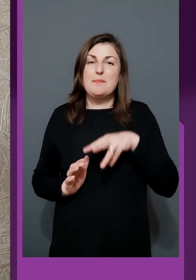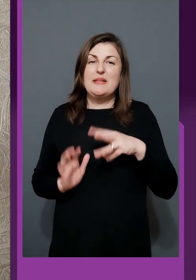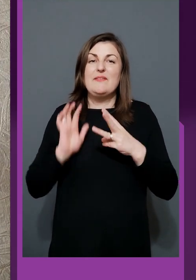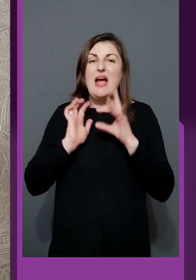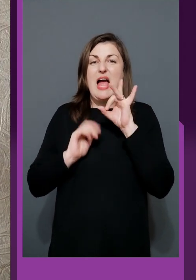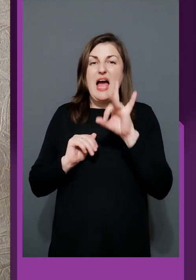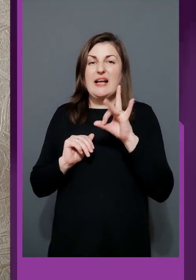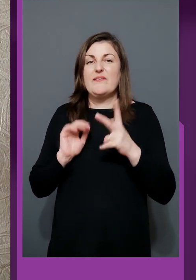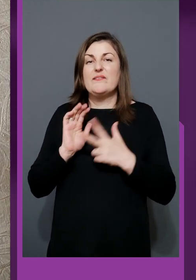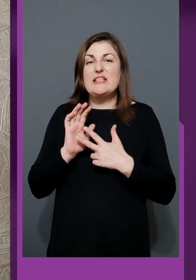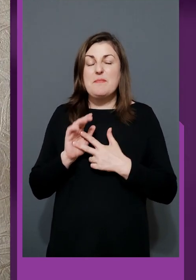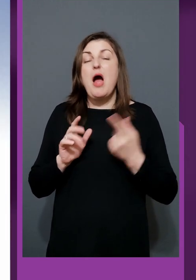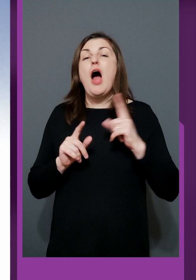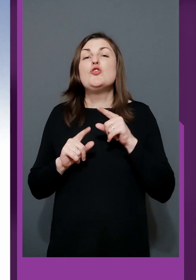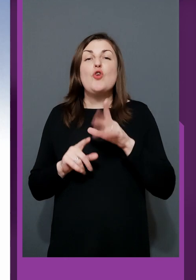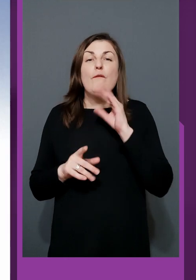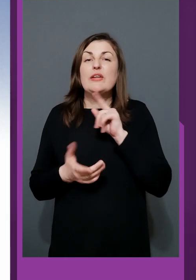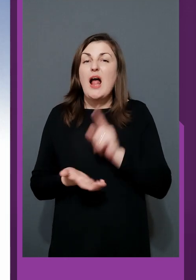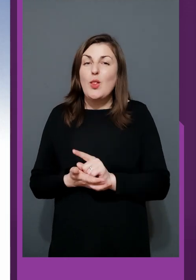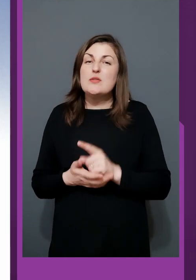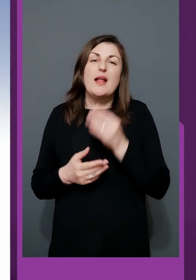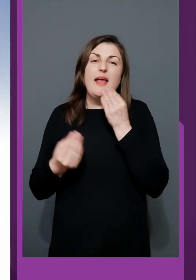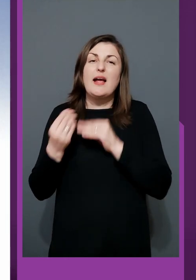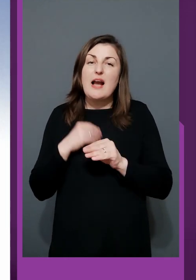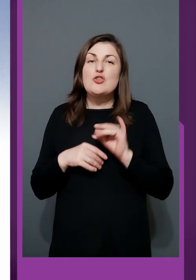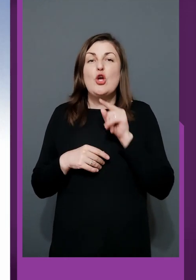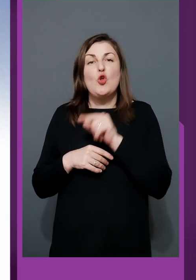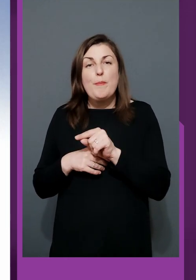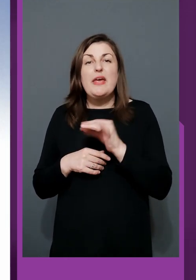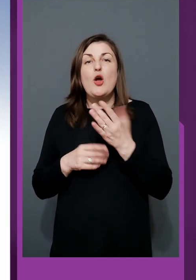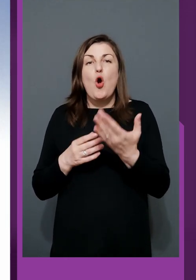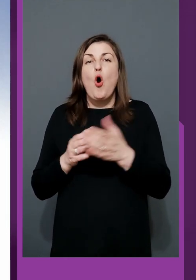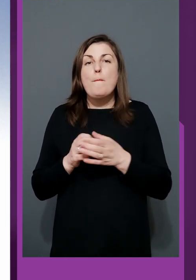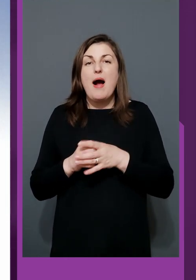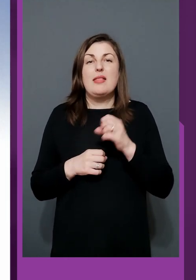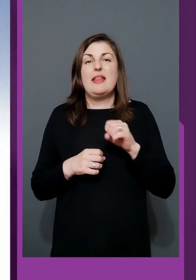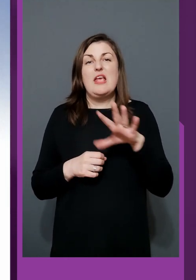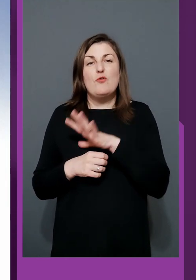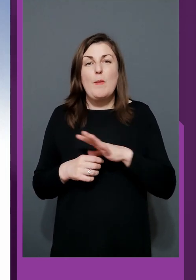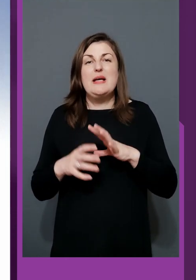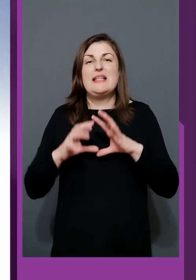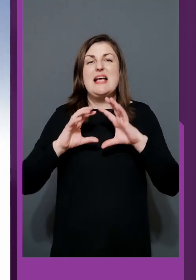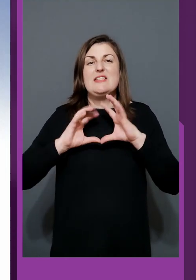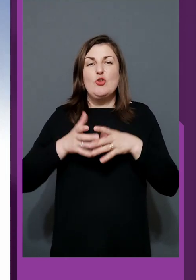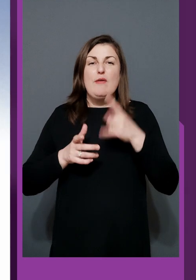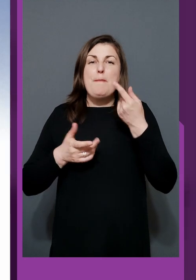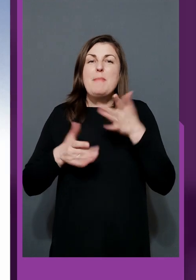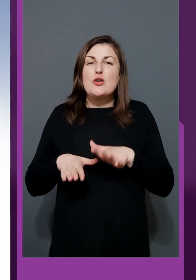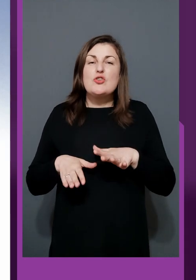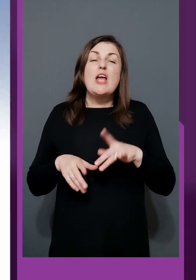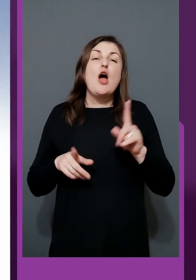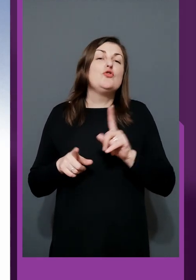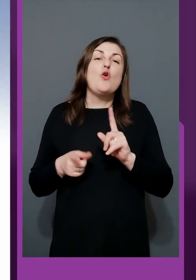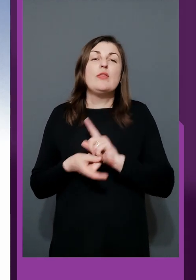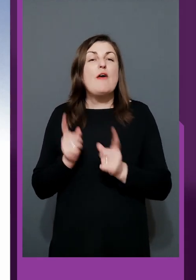угуіложенням8 І що власне от вдалося найкраще і тобі і команді на європейській На світовій першості і